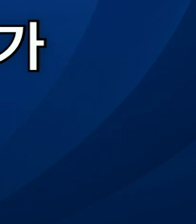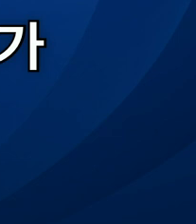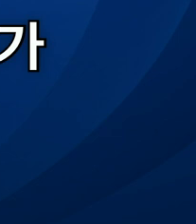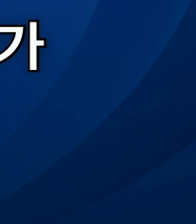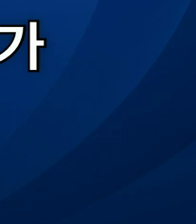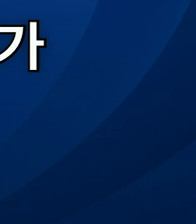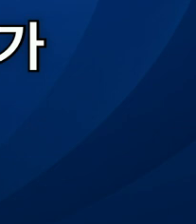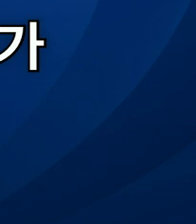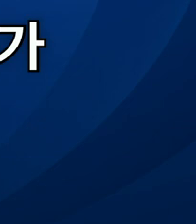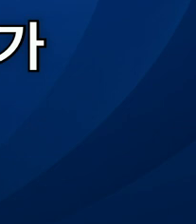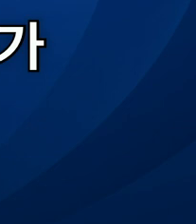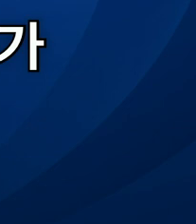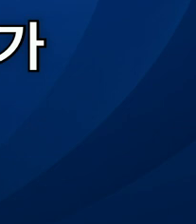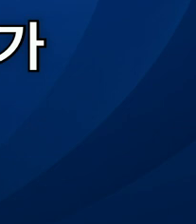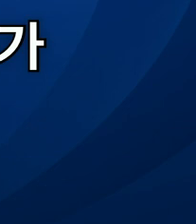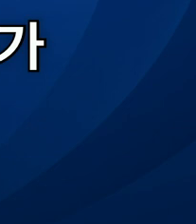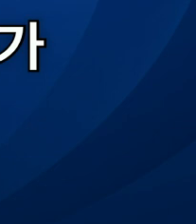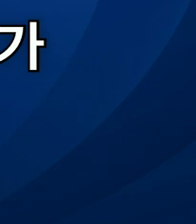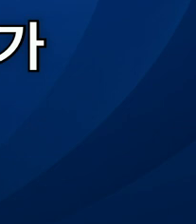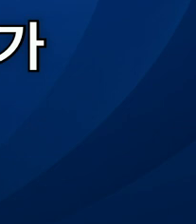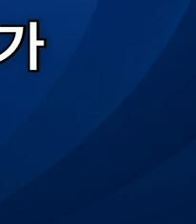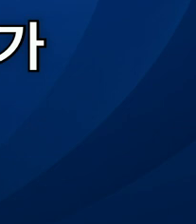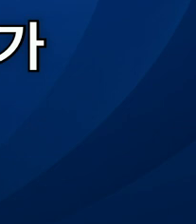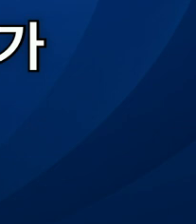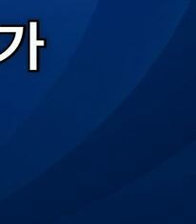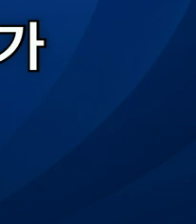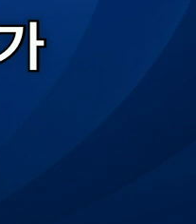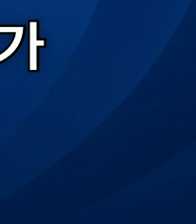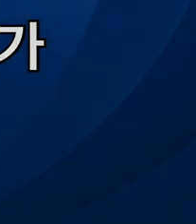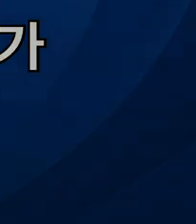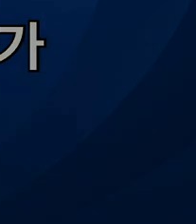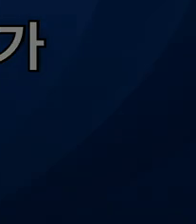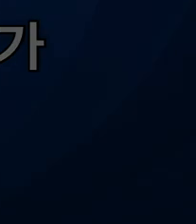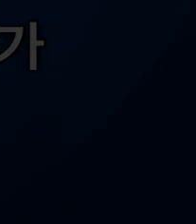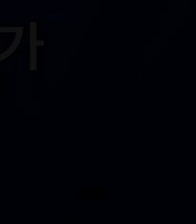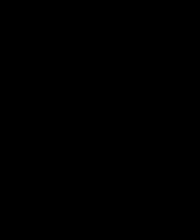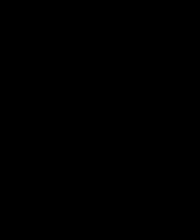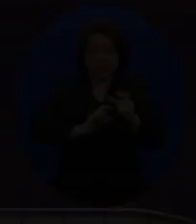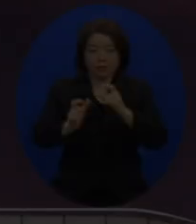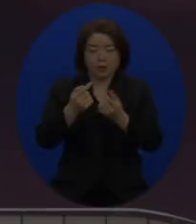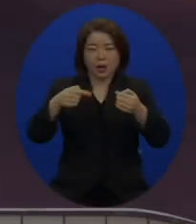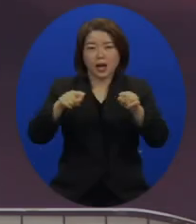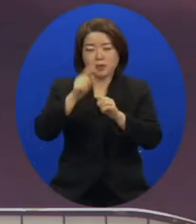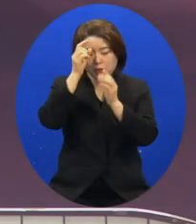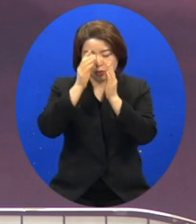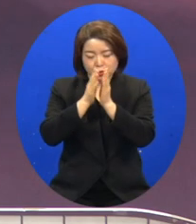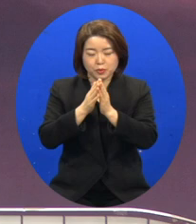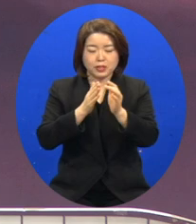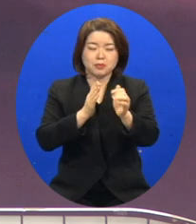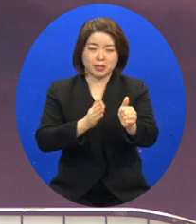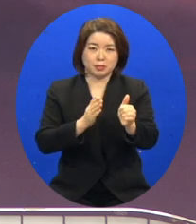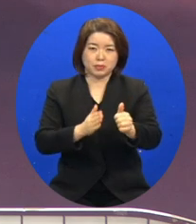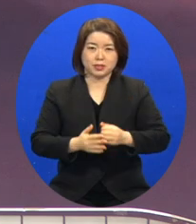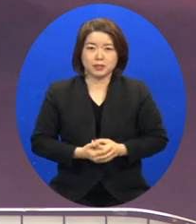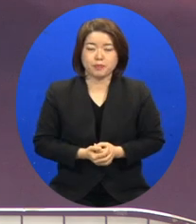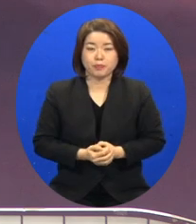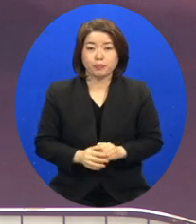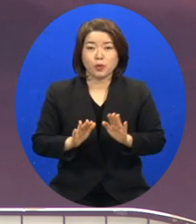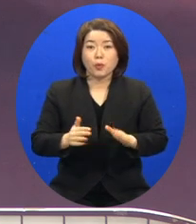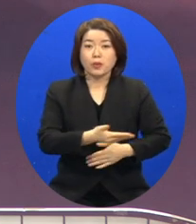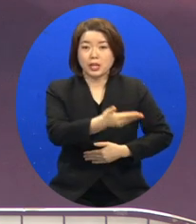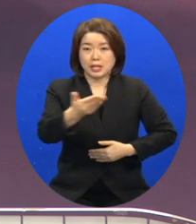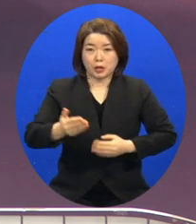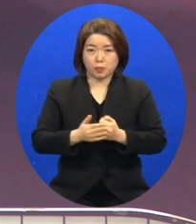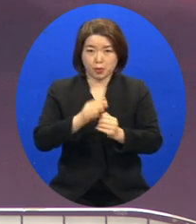그것은 그리스도의 십자가가 확대되지 않게 하시려는 것입니다 오늘 여러분들이